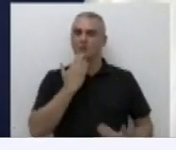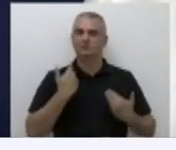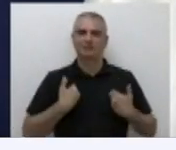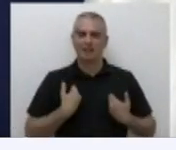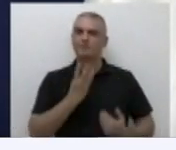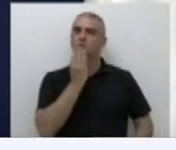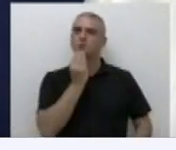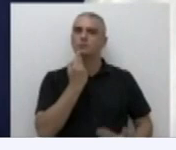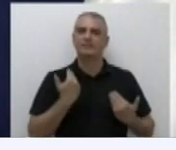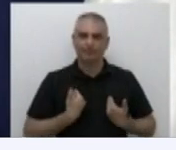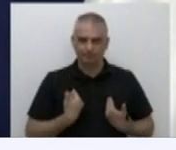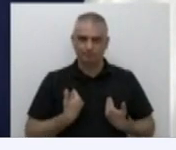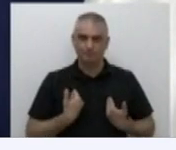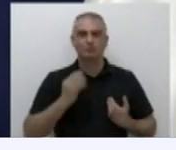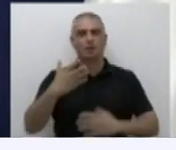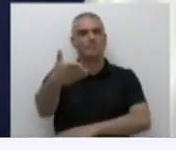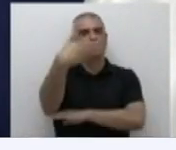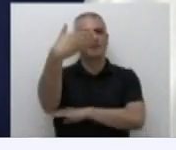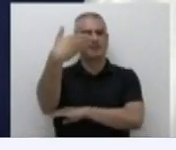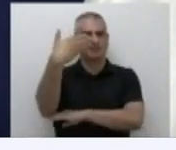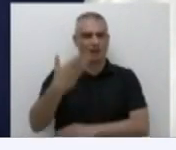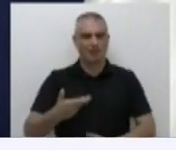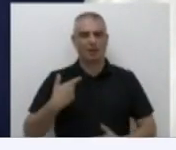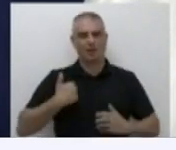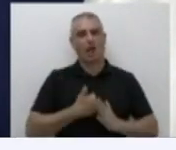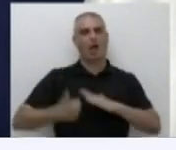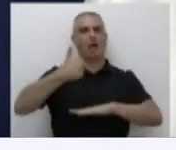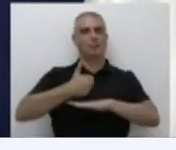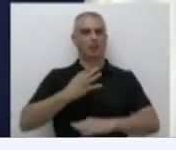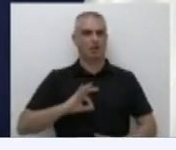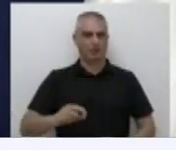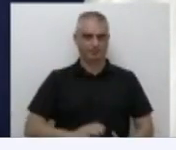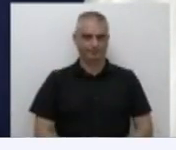الأخلاقي كإسرائيليين، كيهود، كدولة، كقيادة.